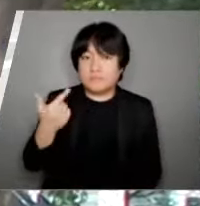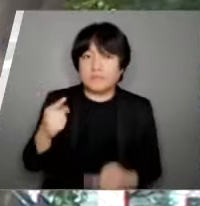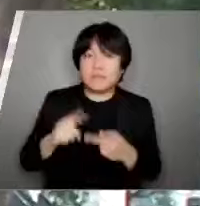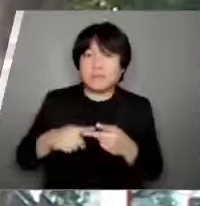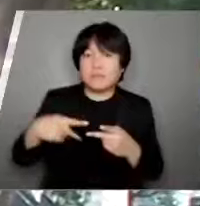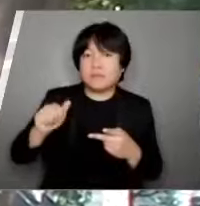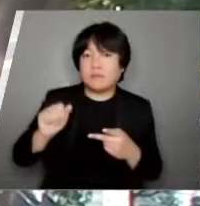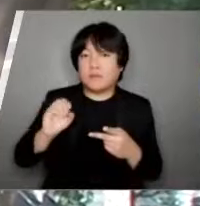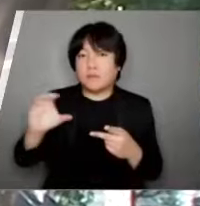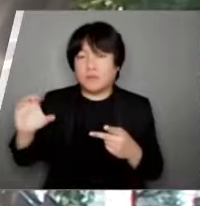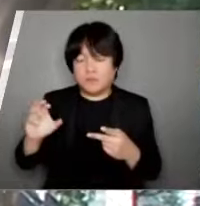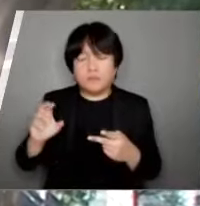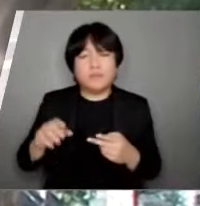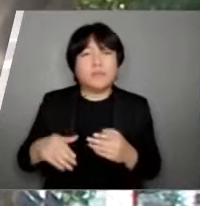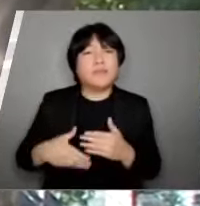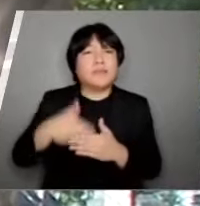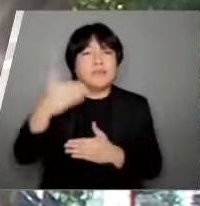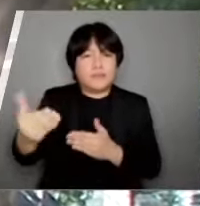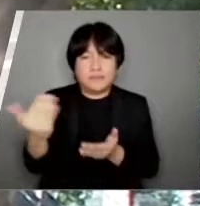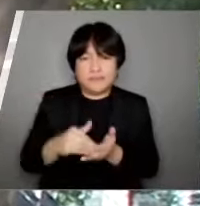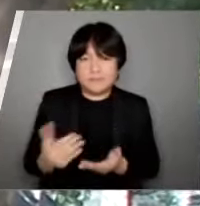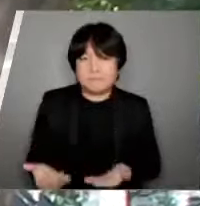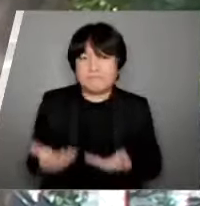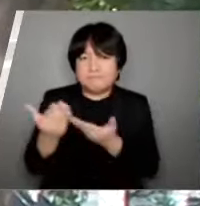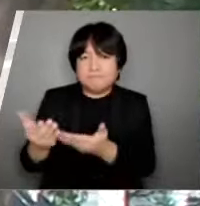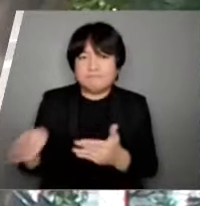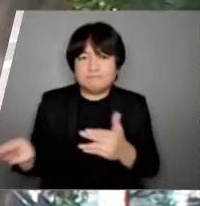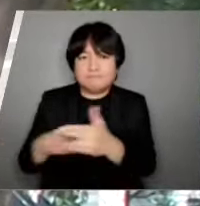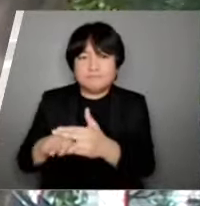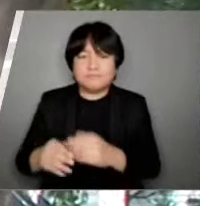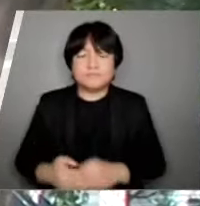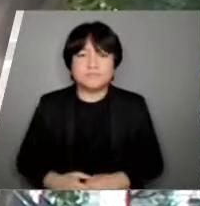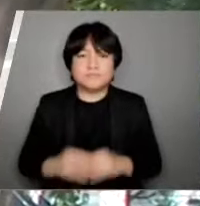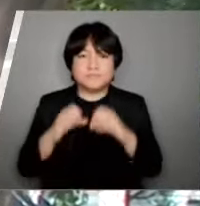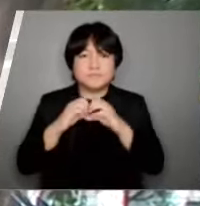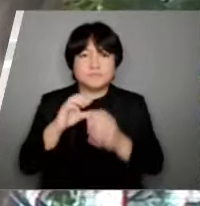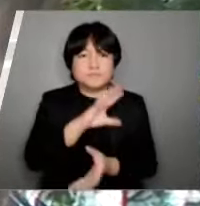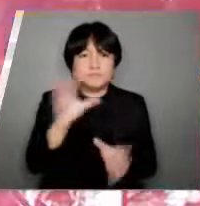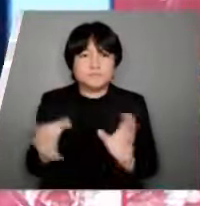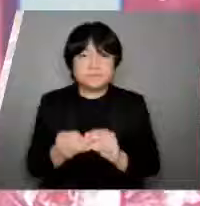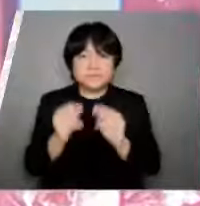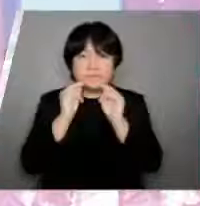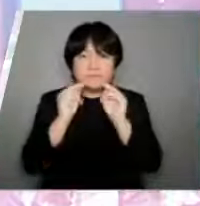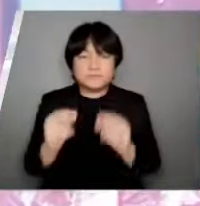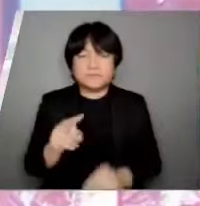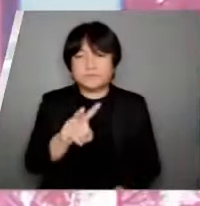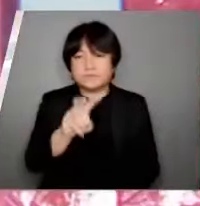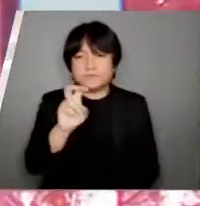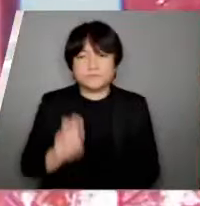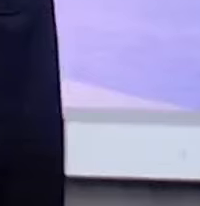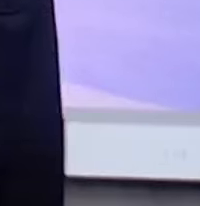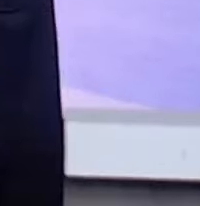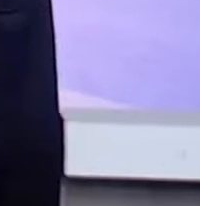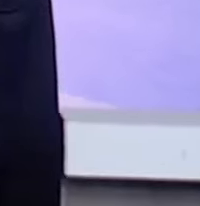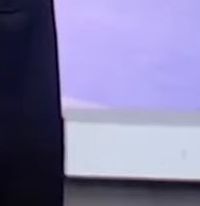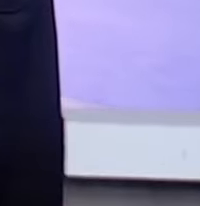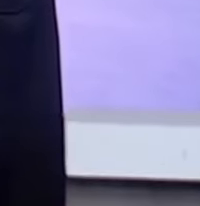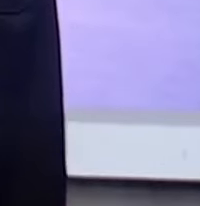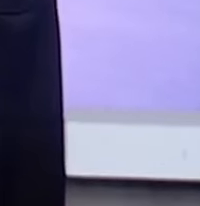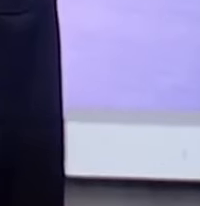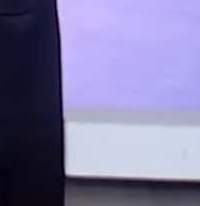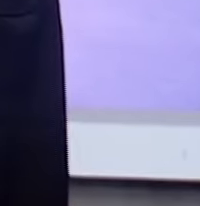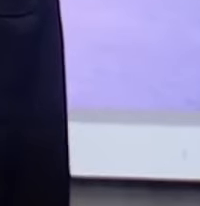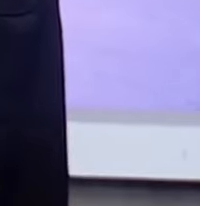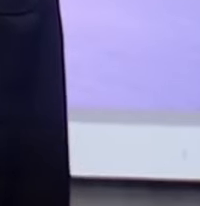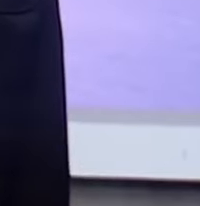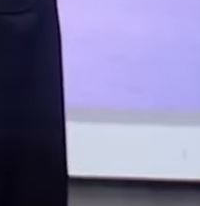sa susunod na pagdinig. Para sa GMA Integrated News, Sanima Refran, ang inyong saksi. Mga